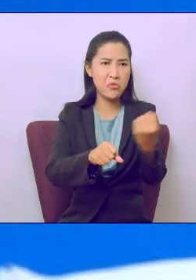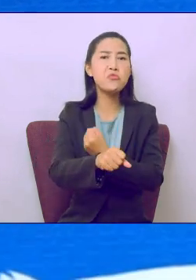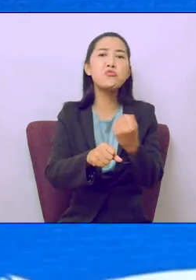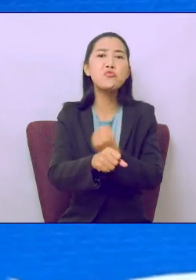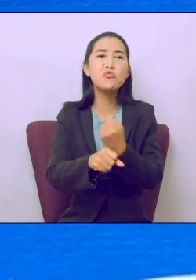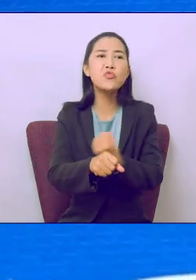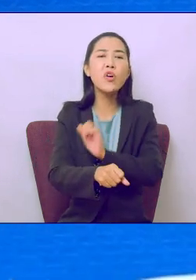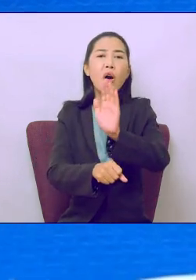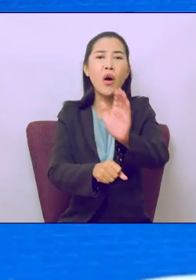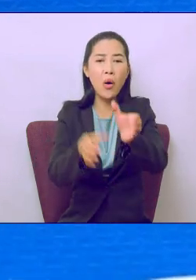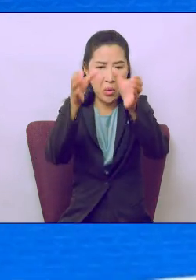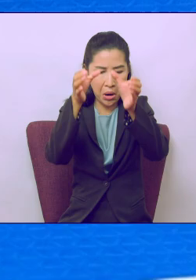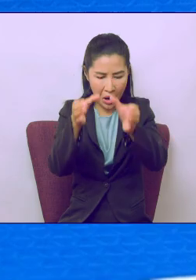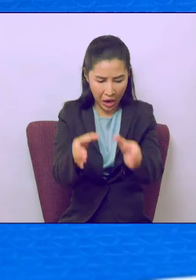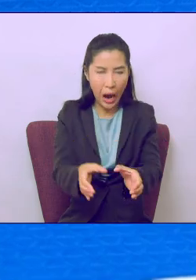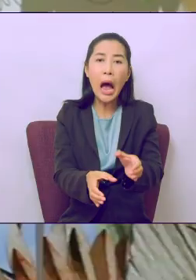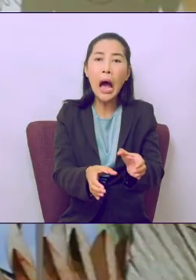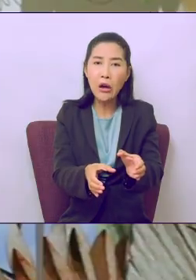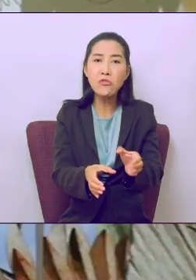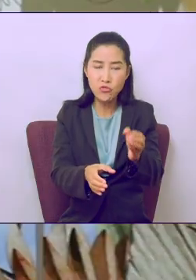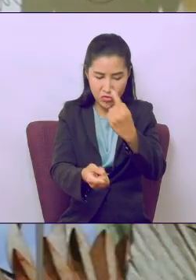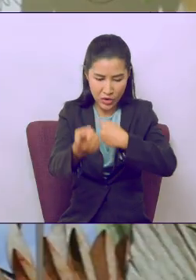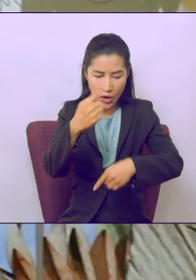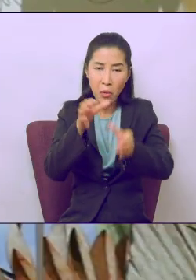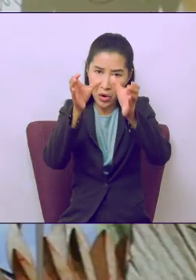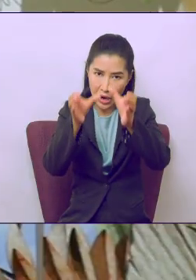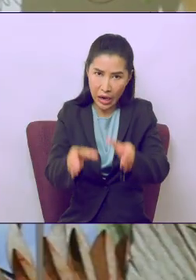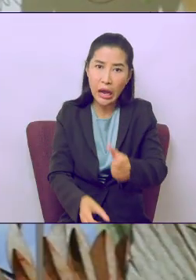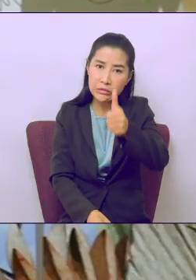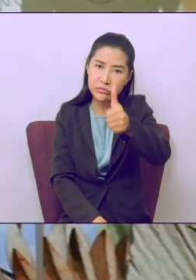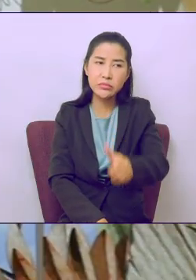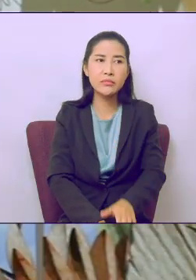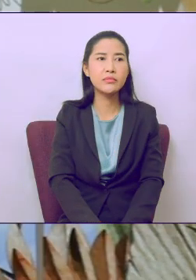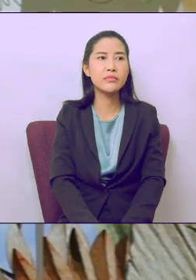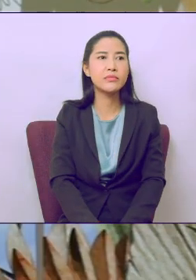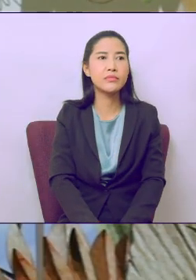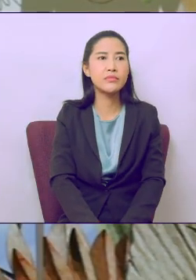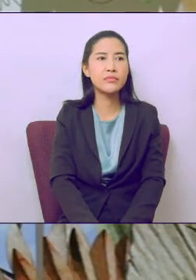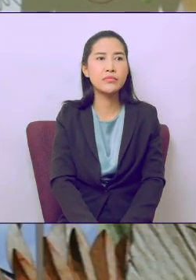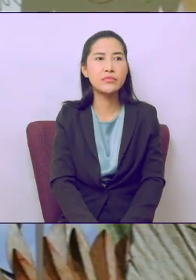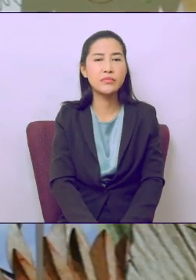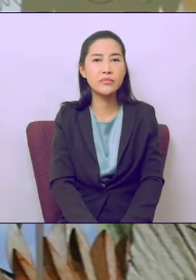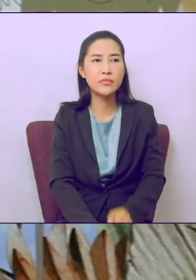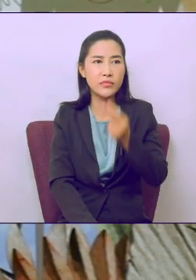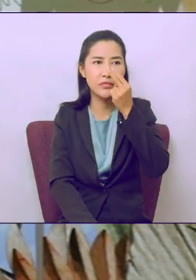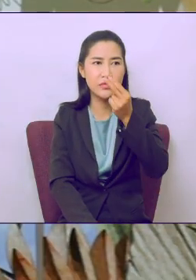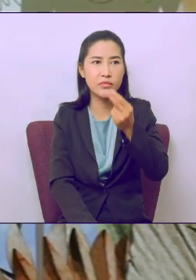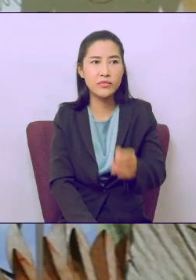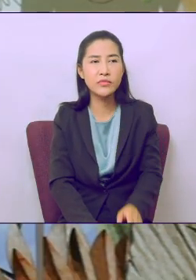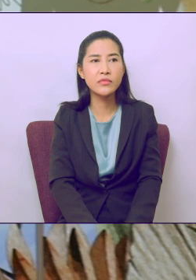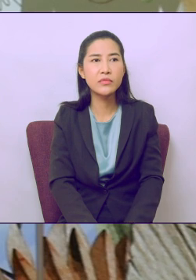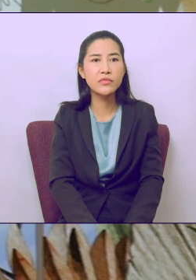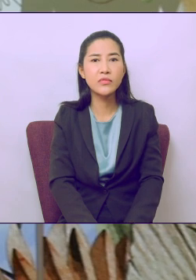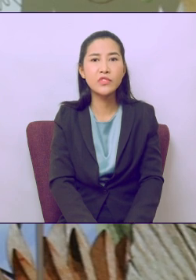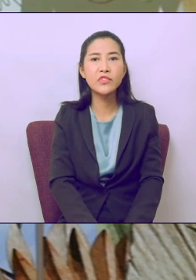mobilityของของขาของเราได้ดีอีกตัวนึงนะครับแต่ถ้านิ่งๆจริงๆไนี่ก็ได้ครับผมเห็นช่วงหลังๆเมีที่วาง